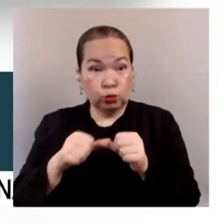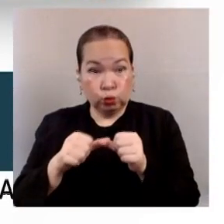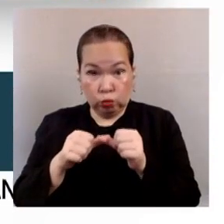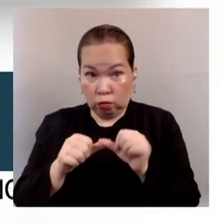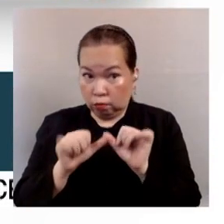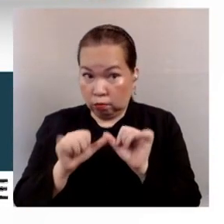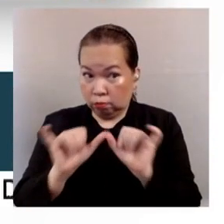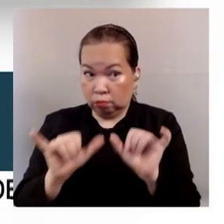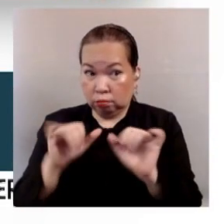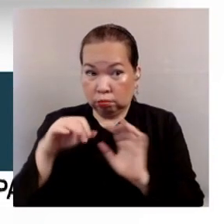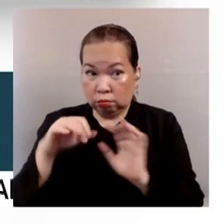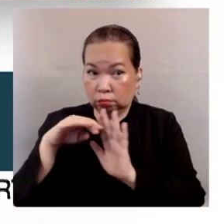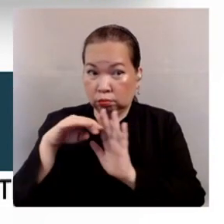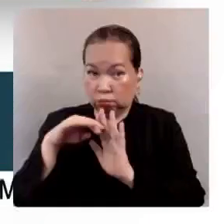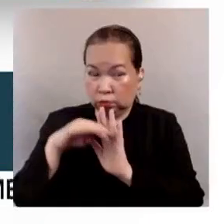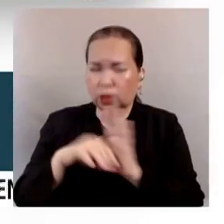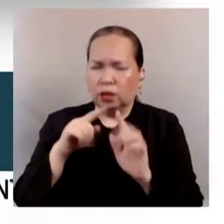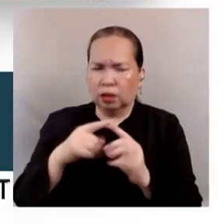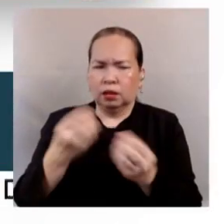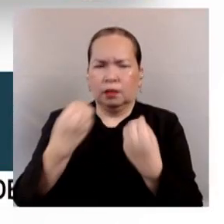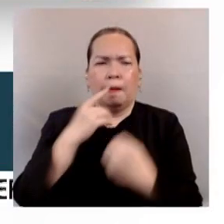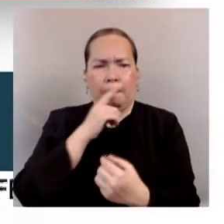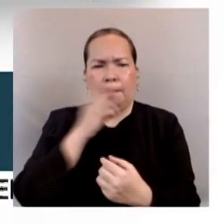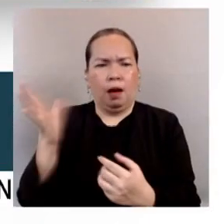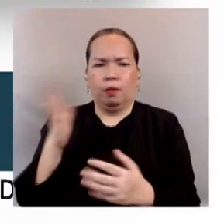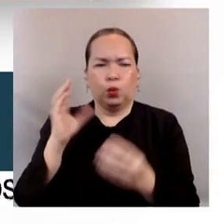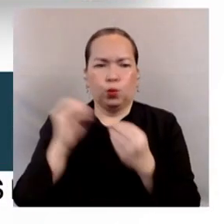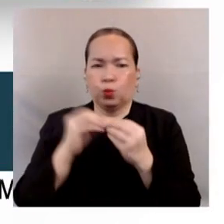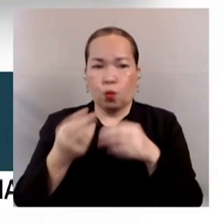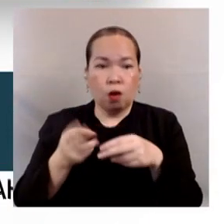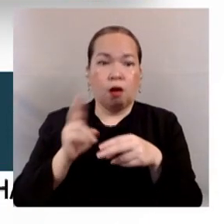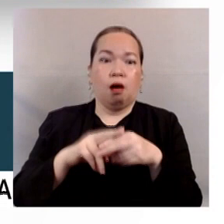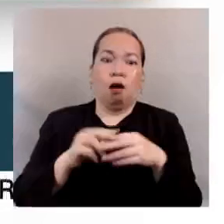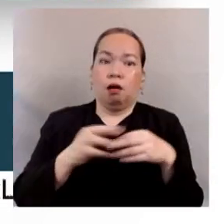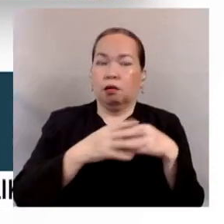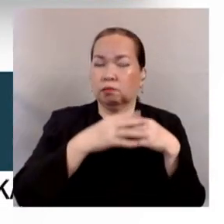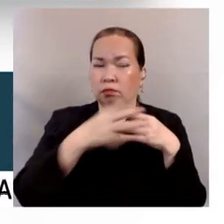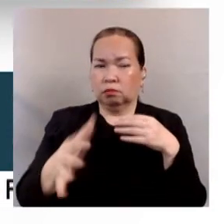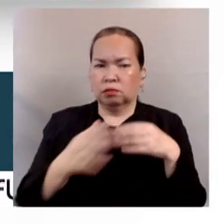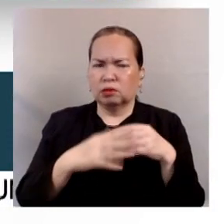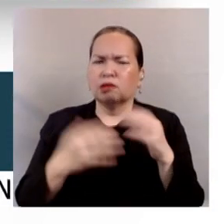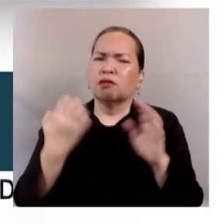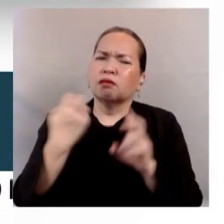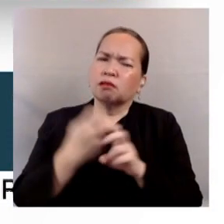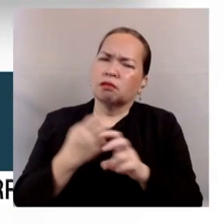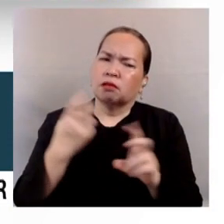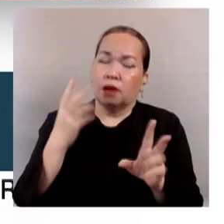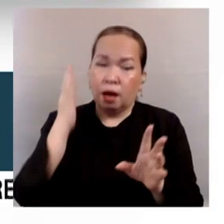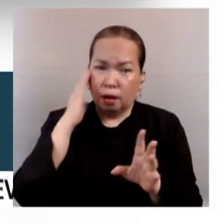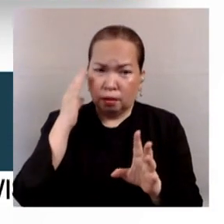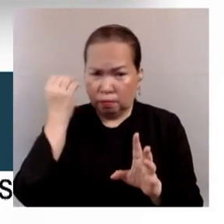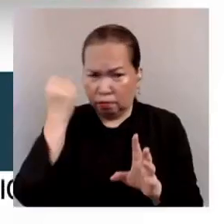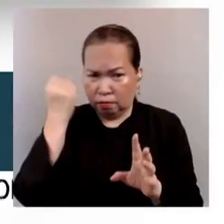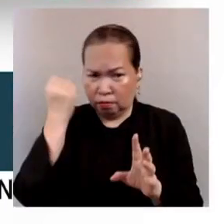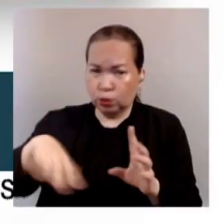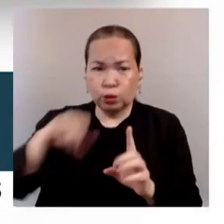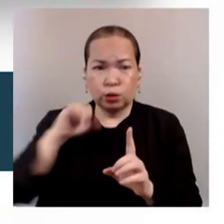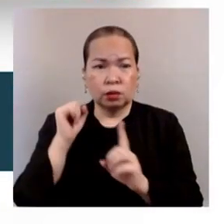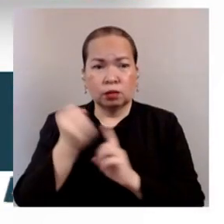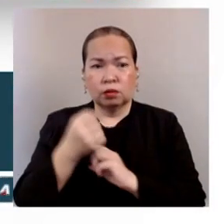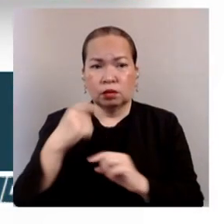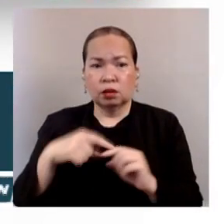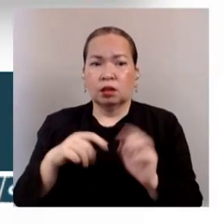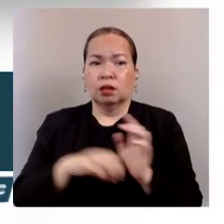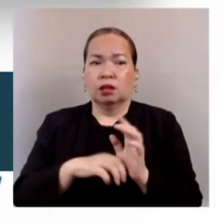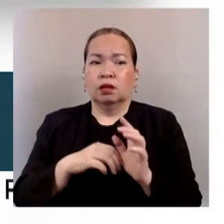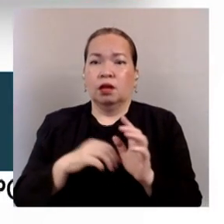yung assurance na hindi natataas doon sa mahabang panahon. Napakahirap po kasi ng aming katatayuan. Kung amin naman babawin kagad,